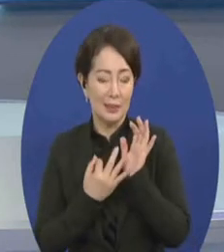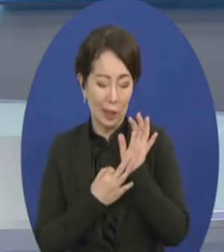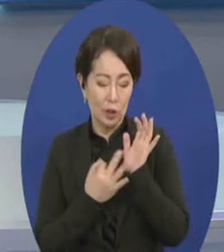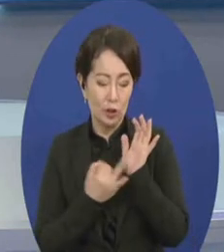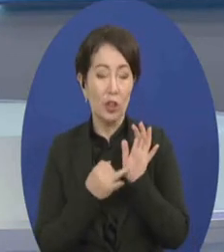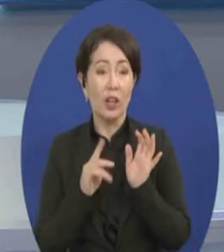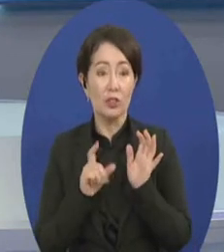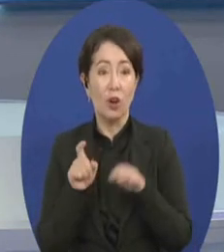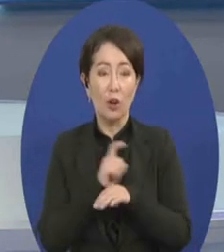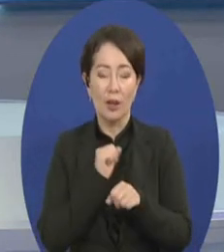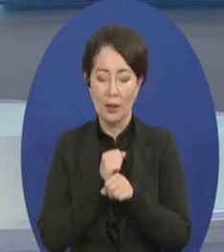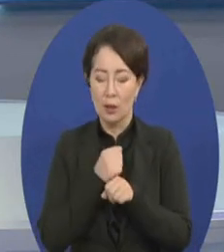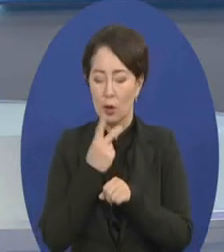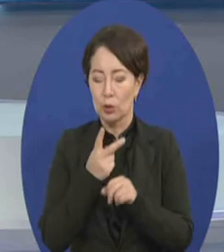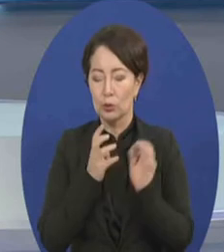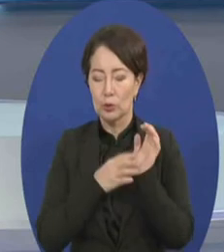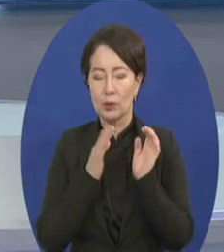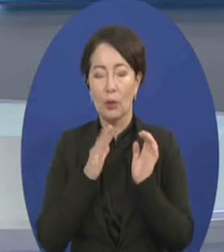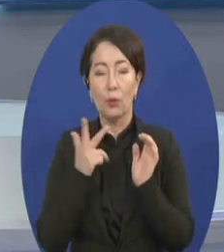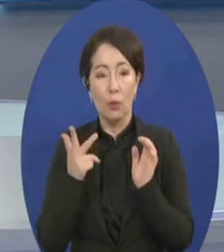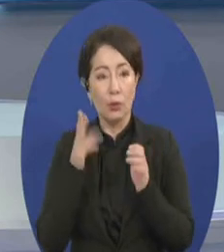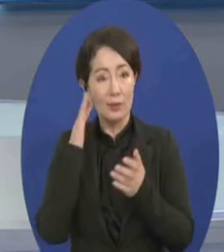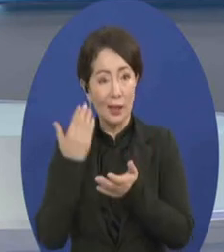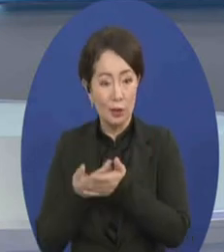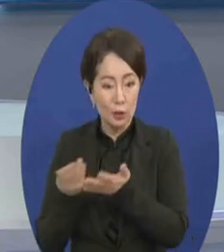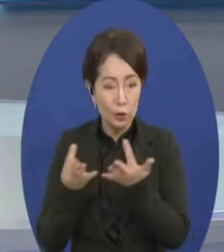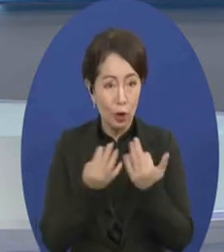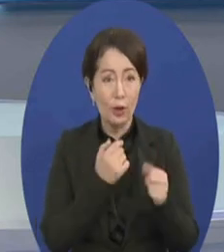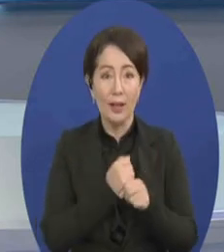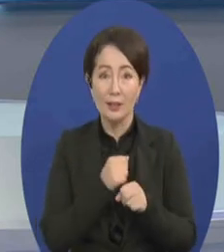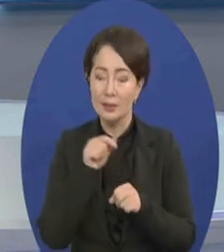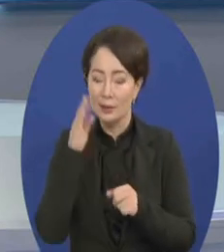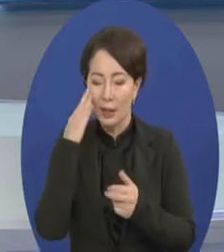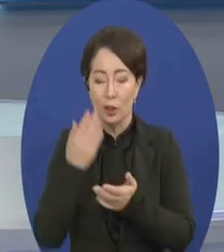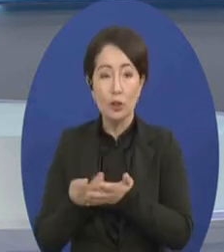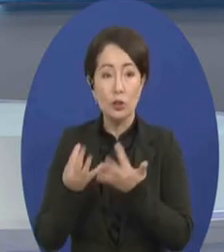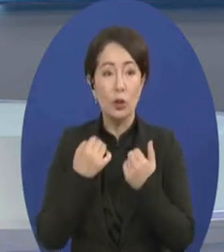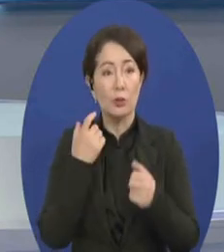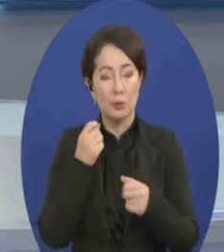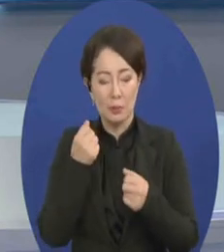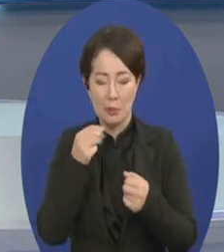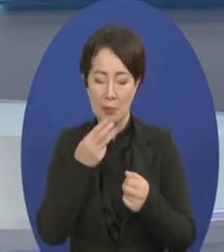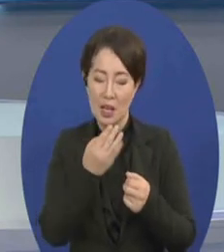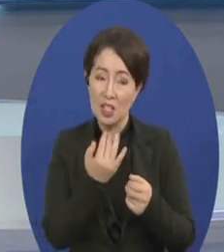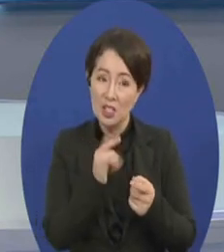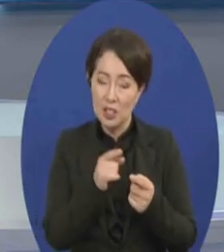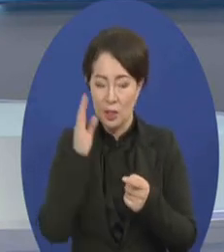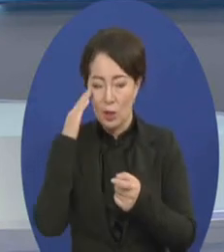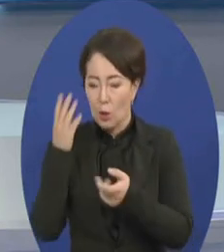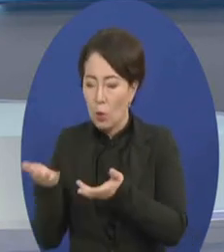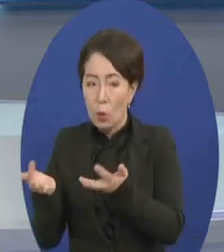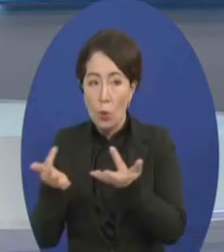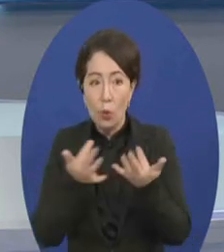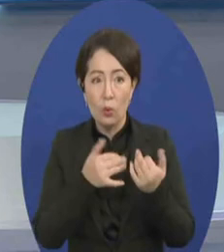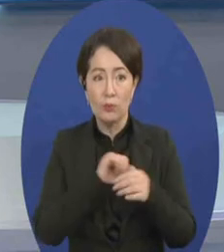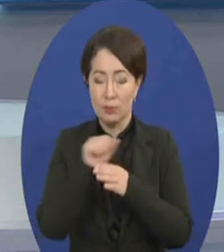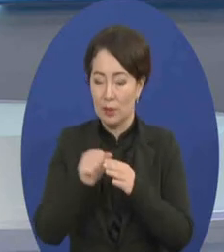ажиллаж 2953 санал толох төхөөрөмж ашиглана. За санал толох машин болоод мөн саналийн хоцны бүрэн бүтэн байдал